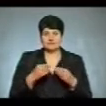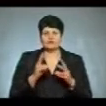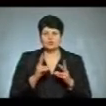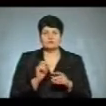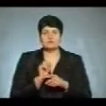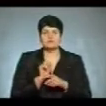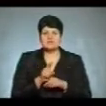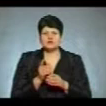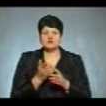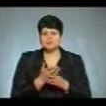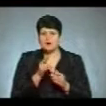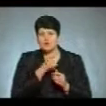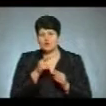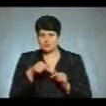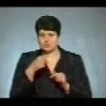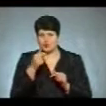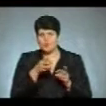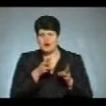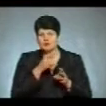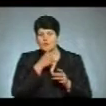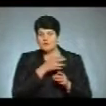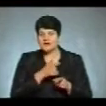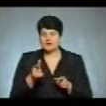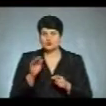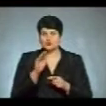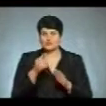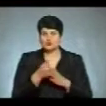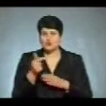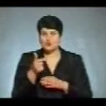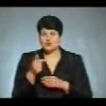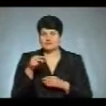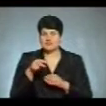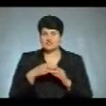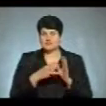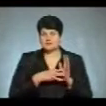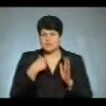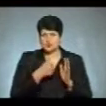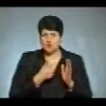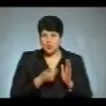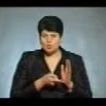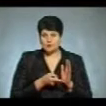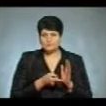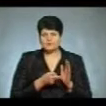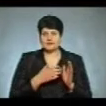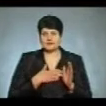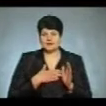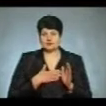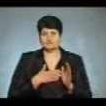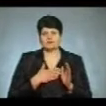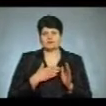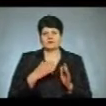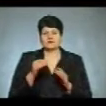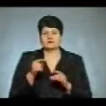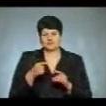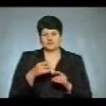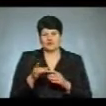субсидія призначена протягом поточного опалювального періоду з жовтня по грудень 2018 року. В нашому Шевченківському районі